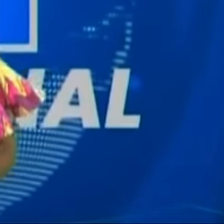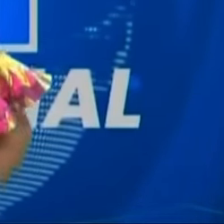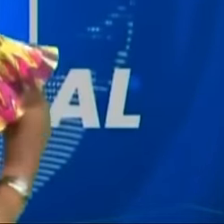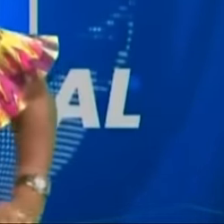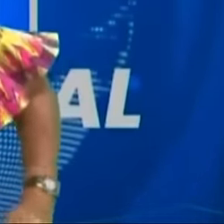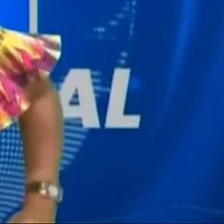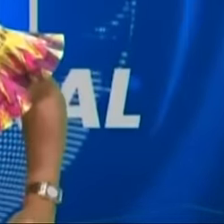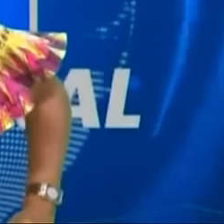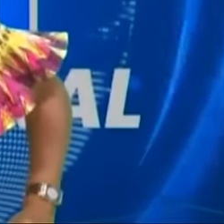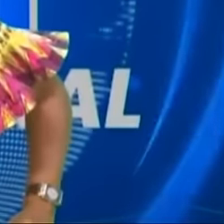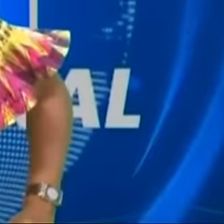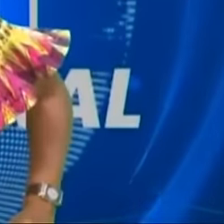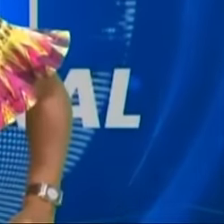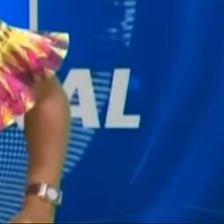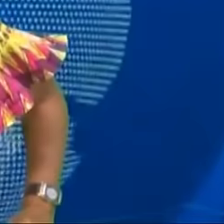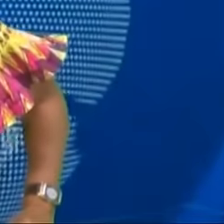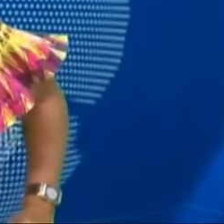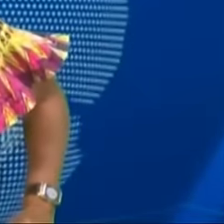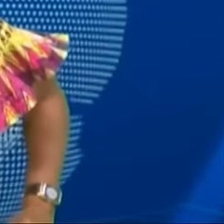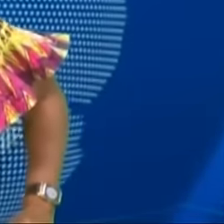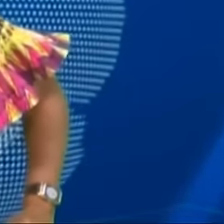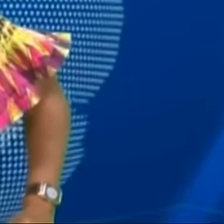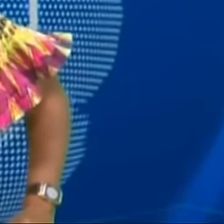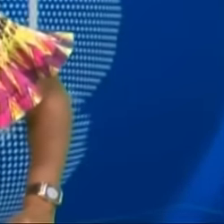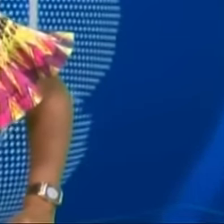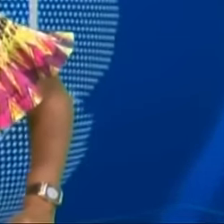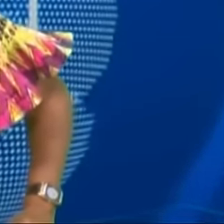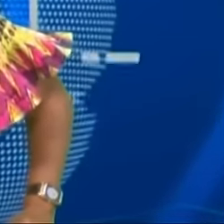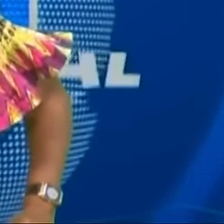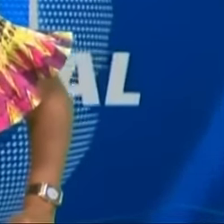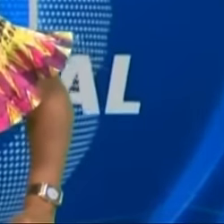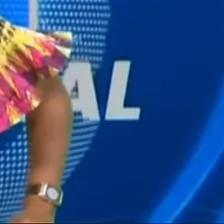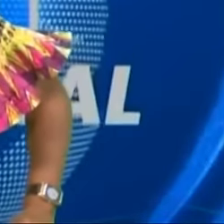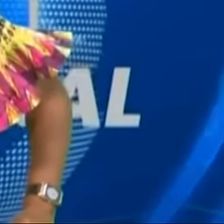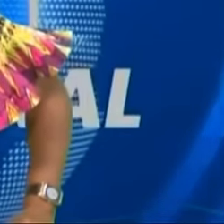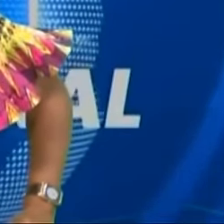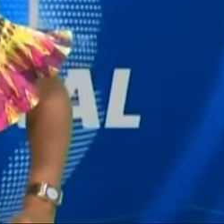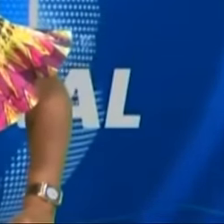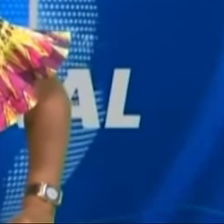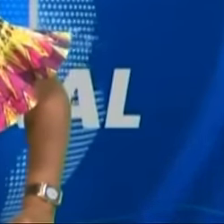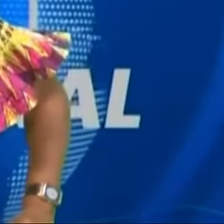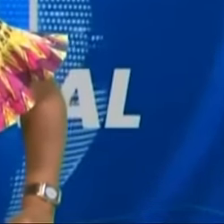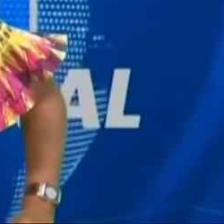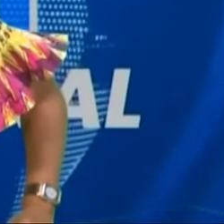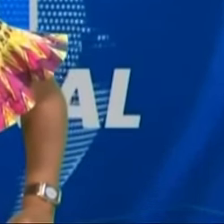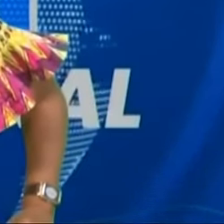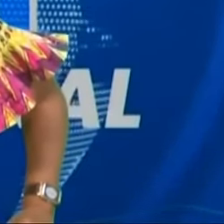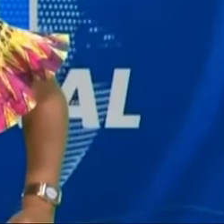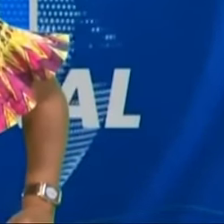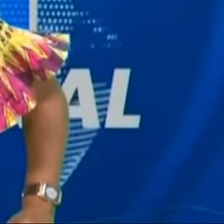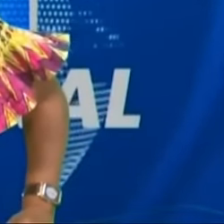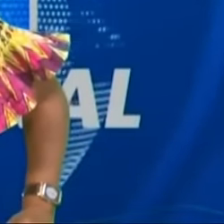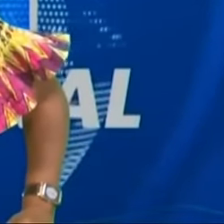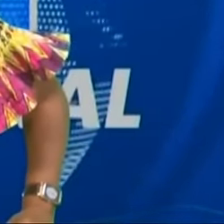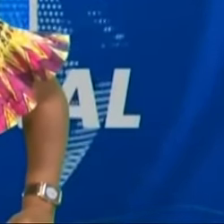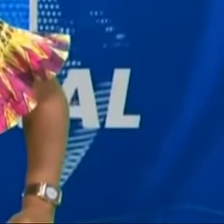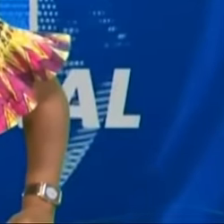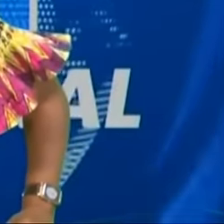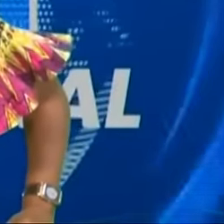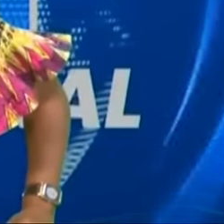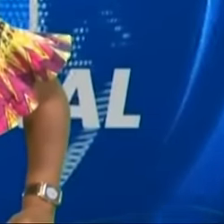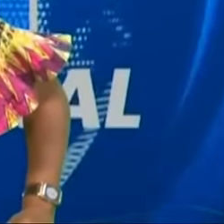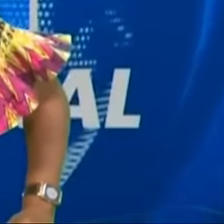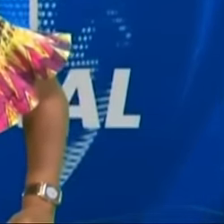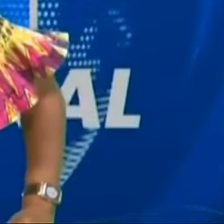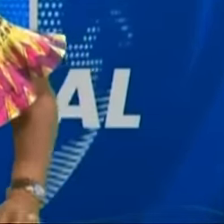soir sur la radio-télévision nationale congolaise. Comme annoncé dans le sommaire, l'heure des retrouvailles